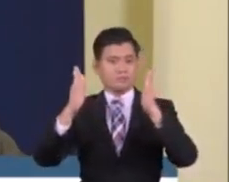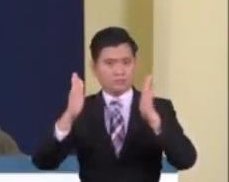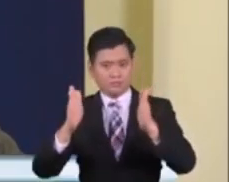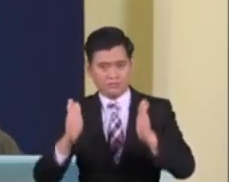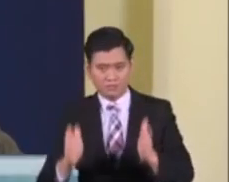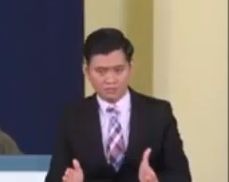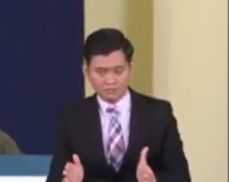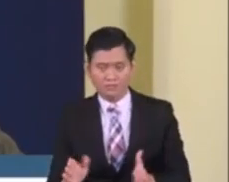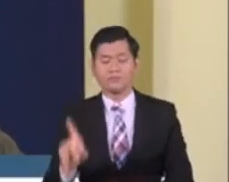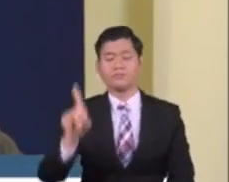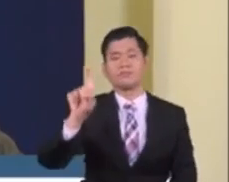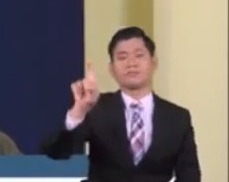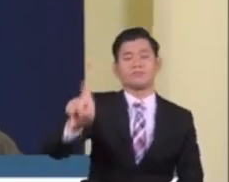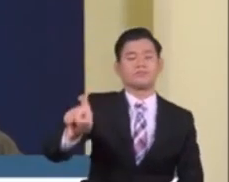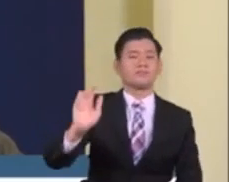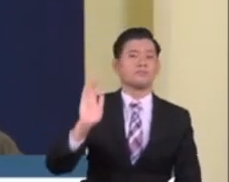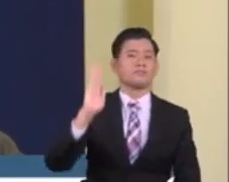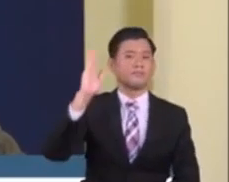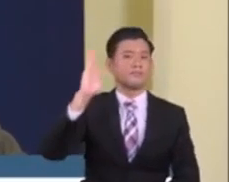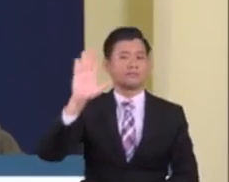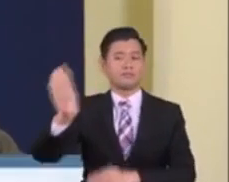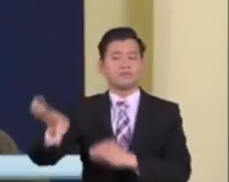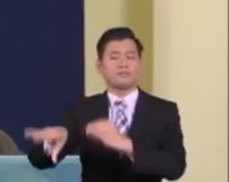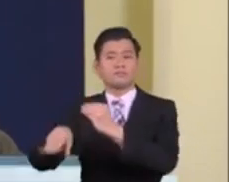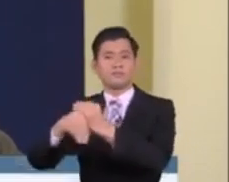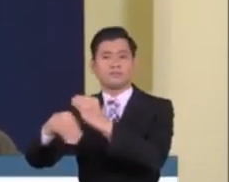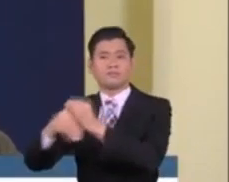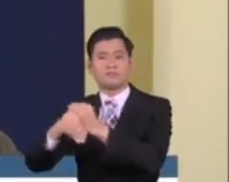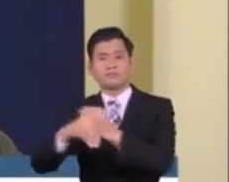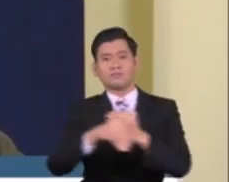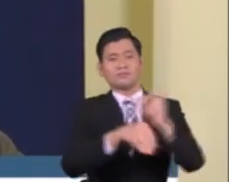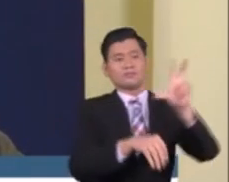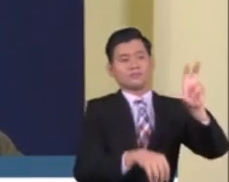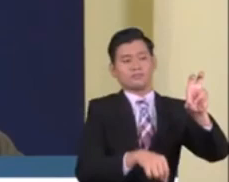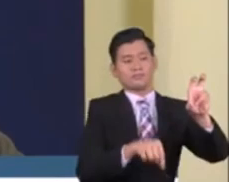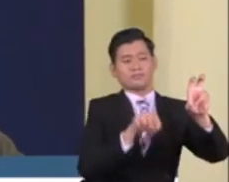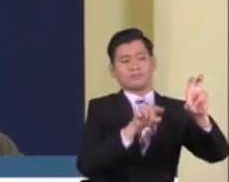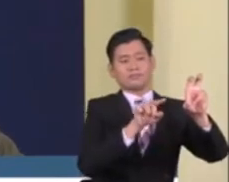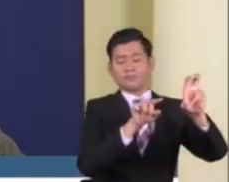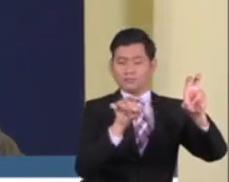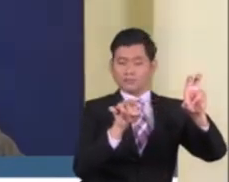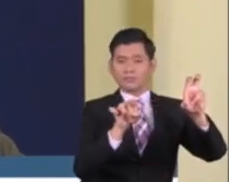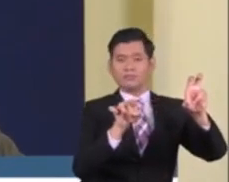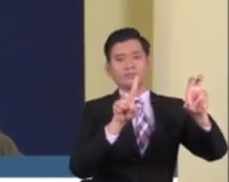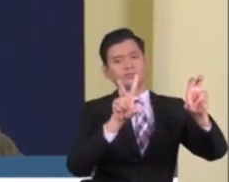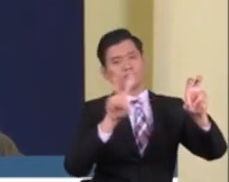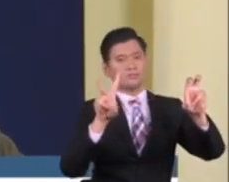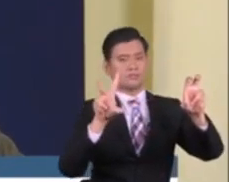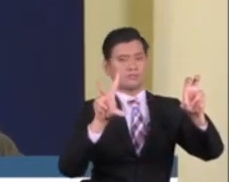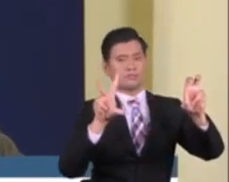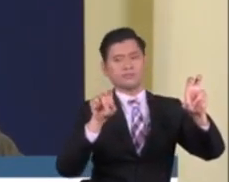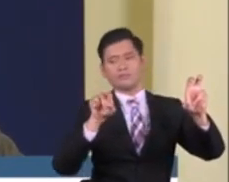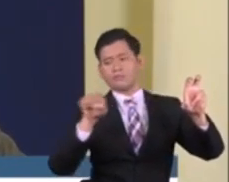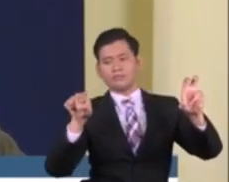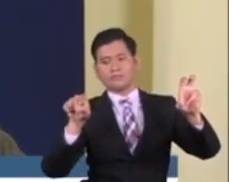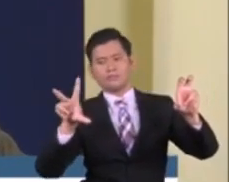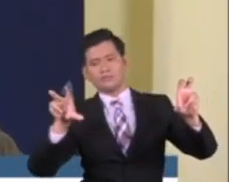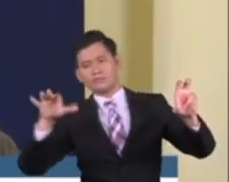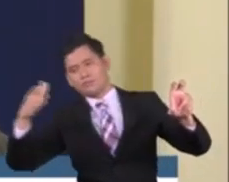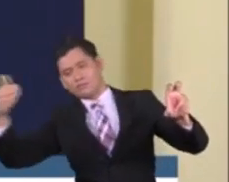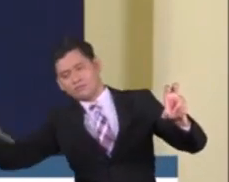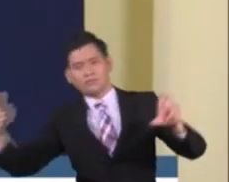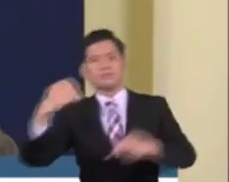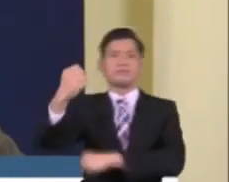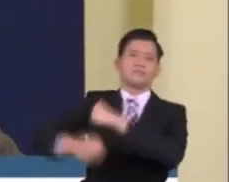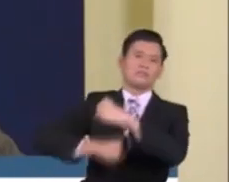Tentunya dia akan terus bertambah 30 jadi 31 jadi 32 pada tahun-tahun yang akan datang.